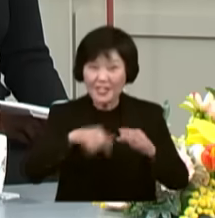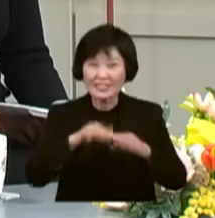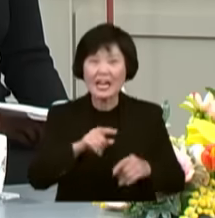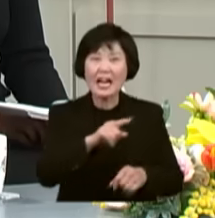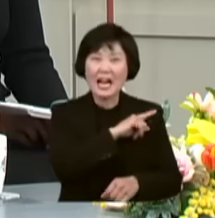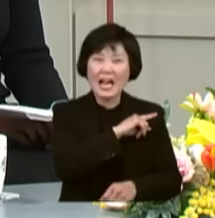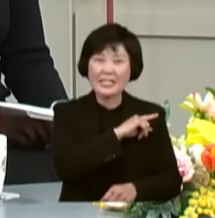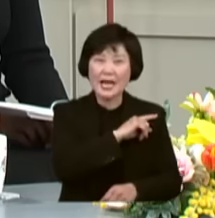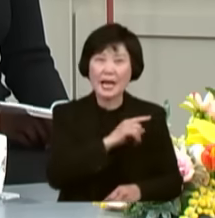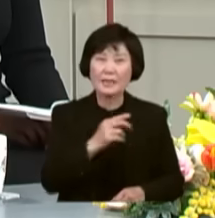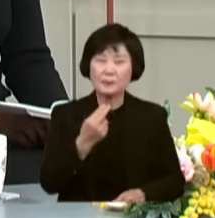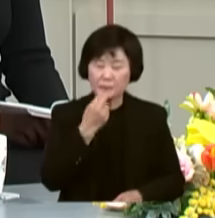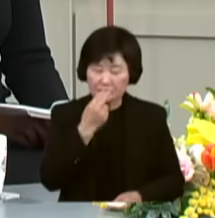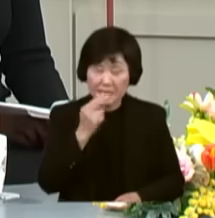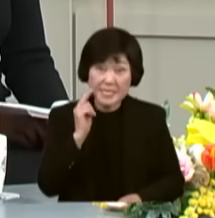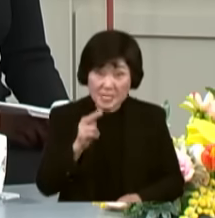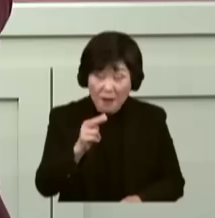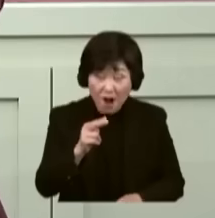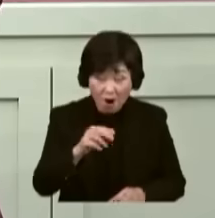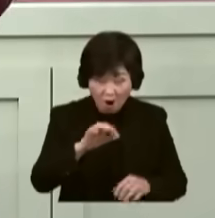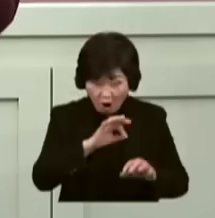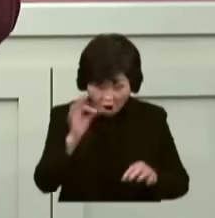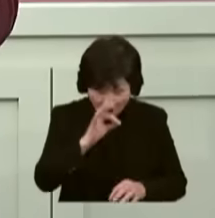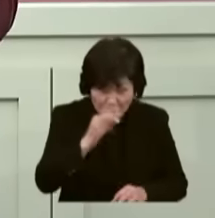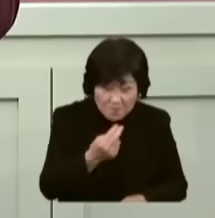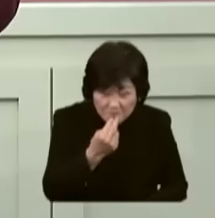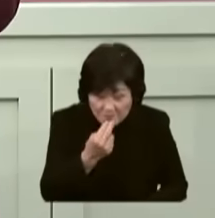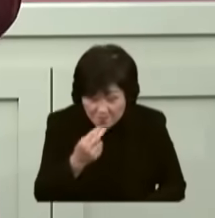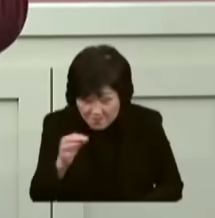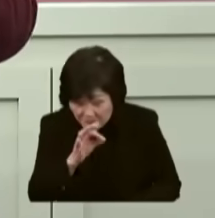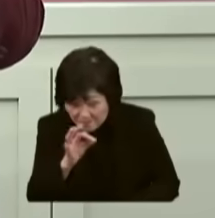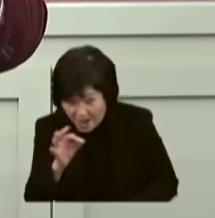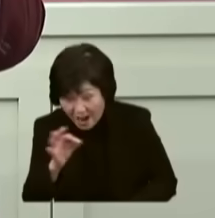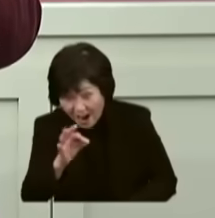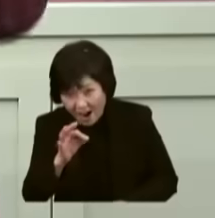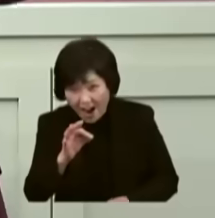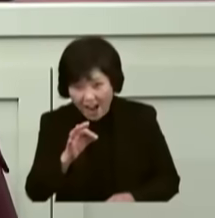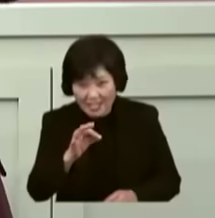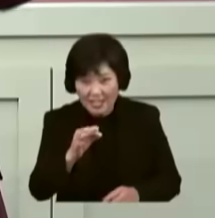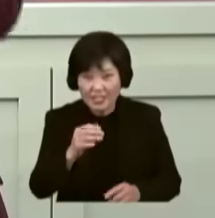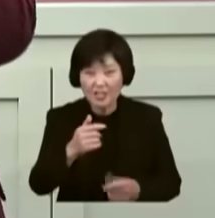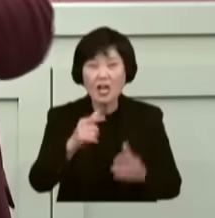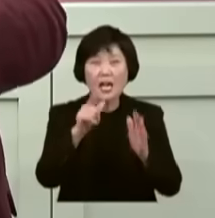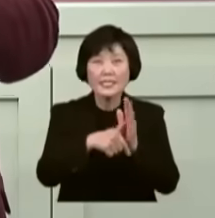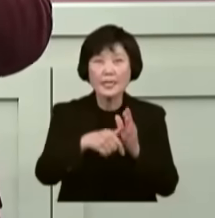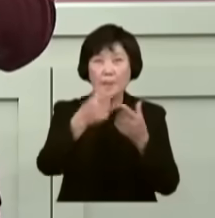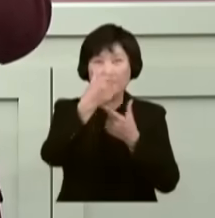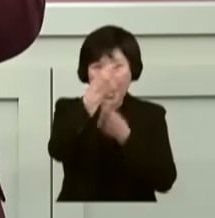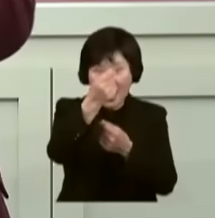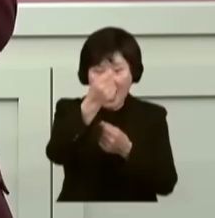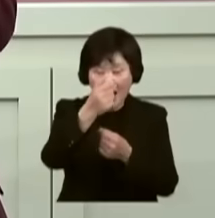냄새 맡으니까 네 번째 있는 게 제일 진할 것 같아. 그래서 네. 그거를 이제 뜯어가지고 시간 땡 치면